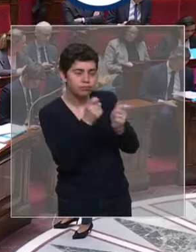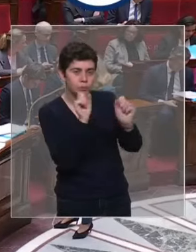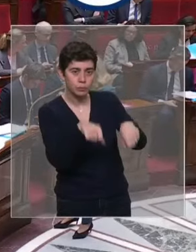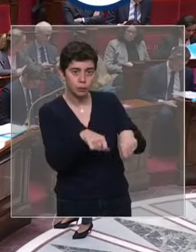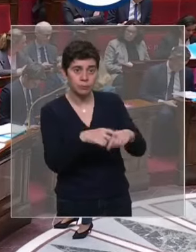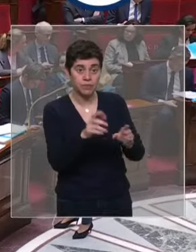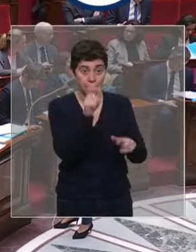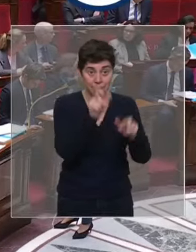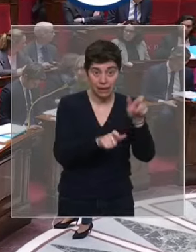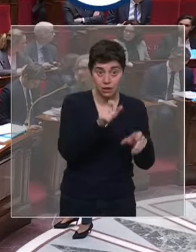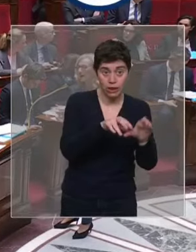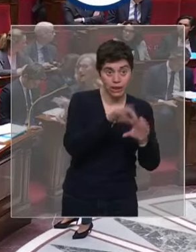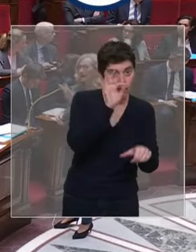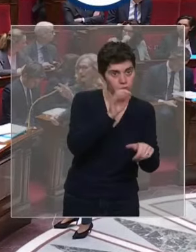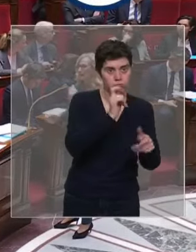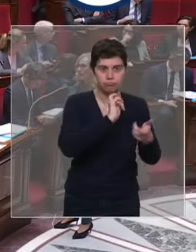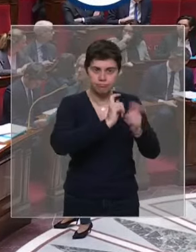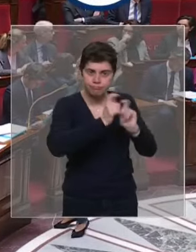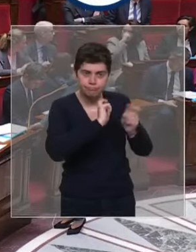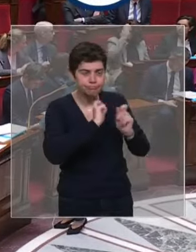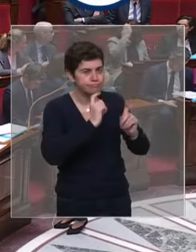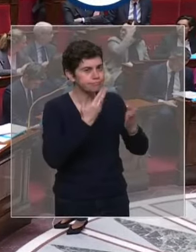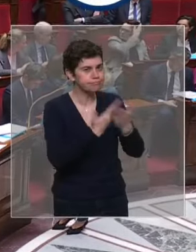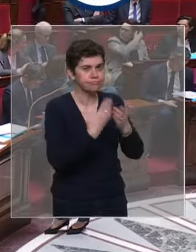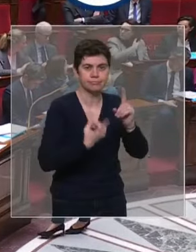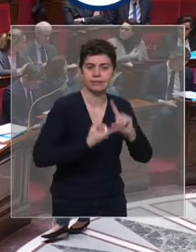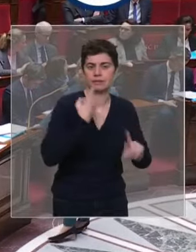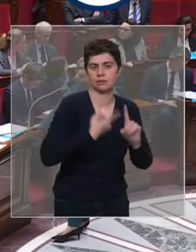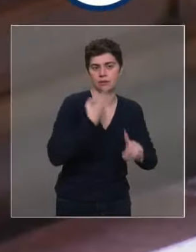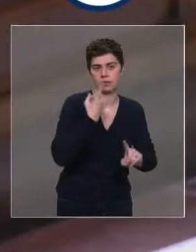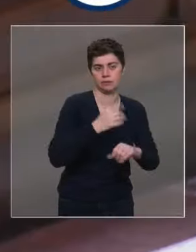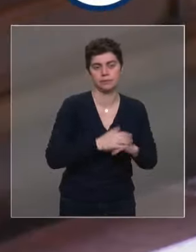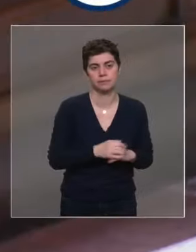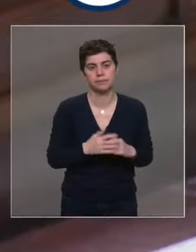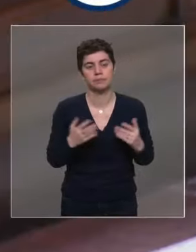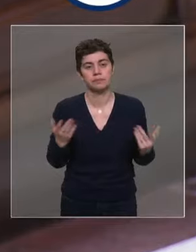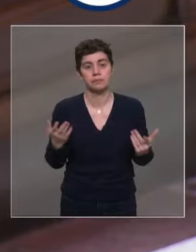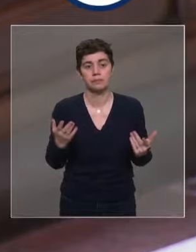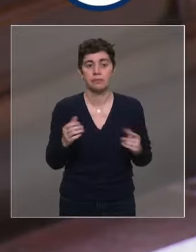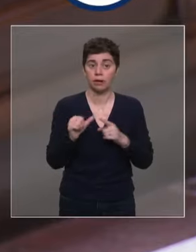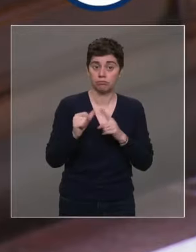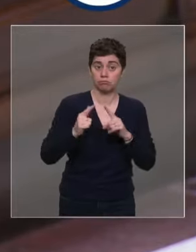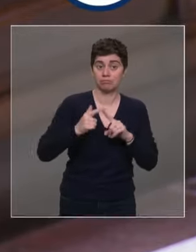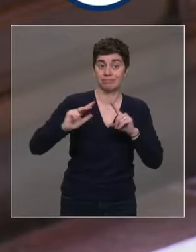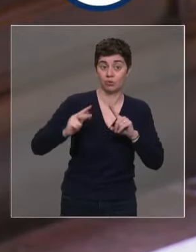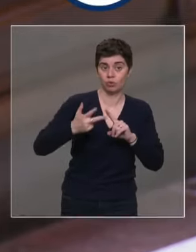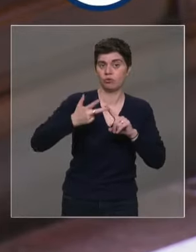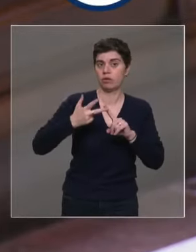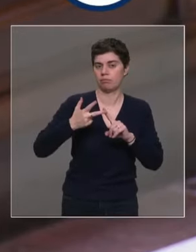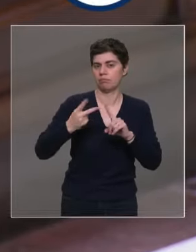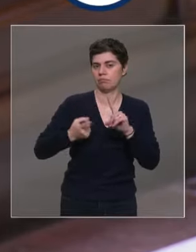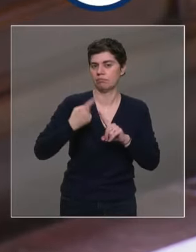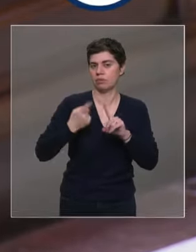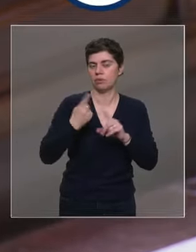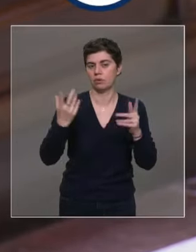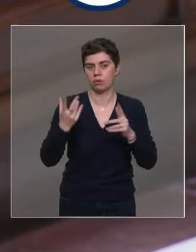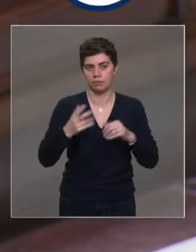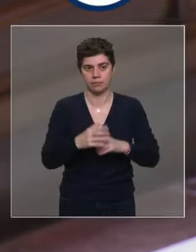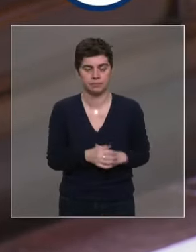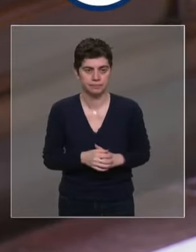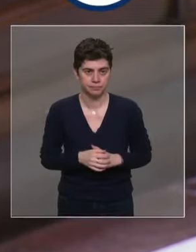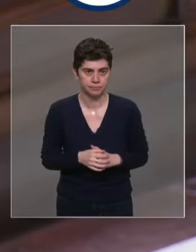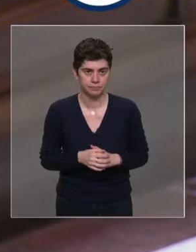les élus est tout à fait essentiel. Et il me semble enfin, et c'est le troisième élément, que nous devons nous inscrire dans